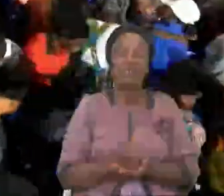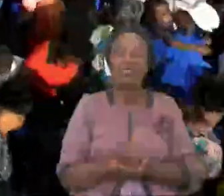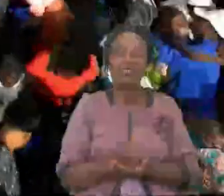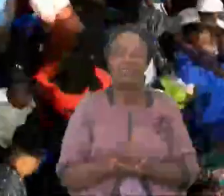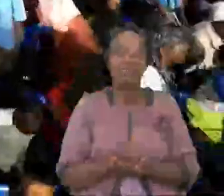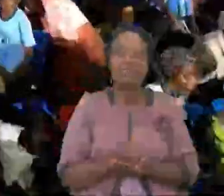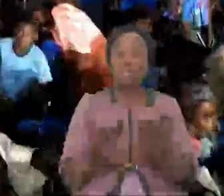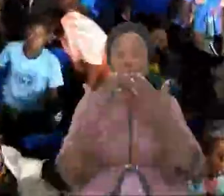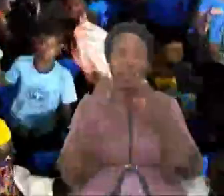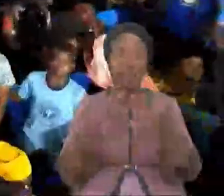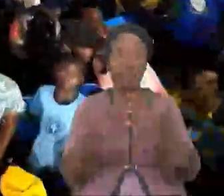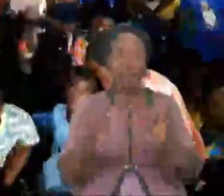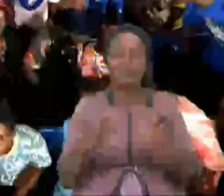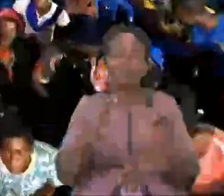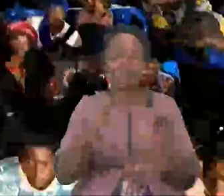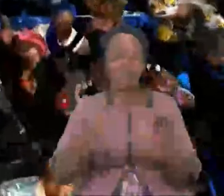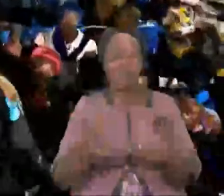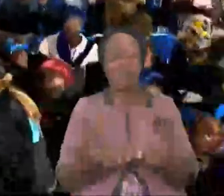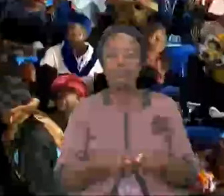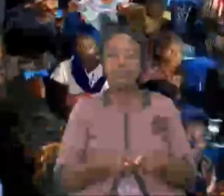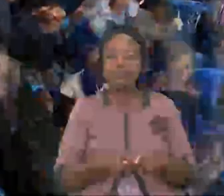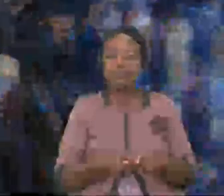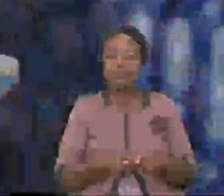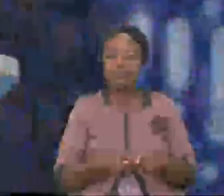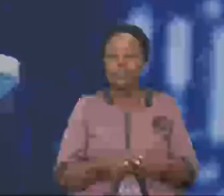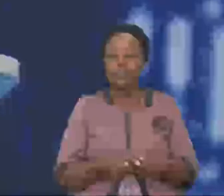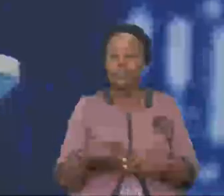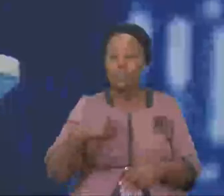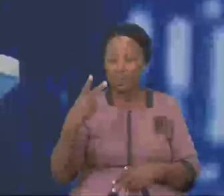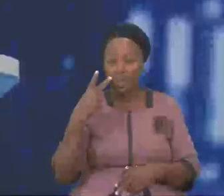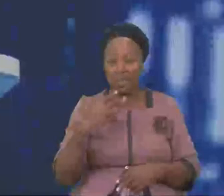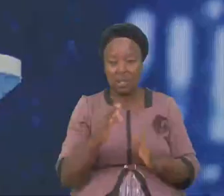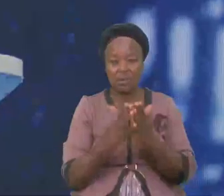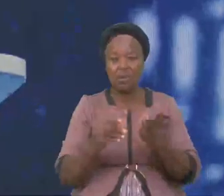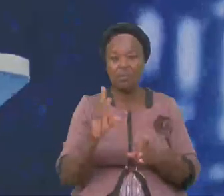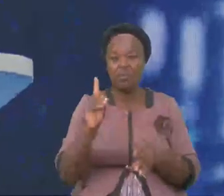Amen. Merci beaucoup, pour vous asseoir.